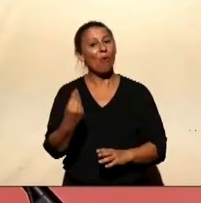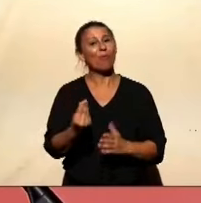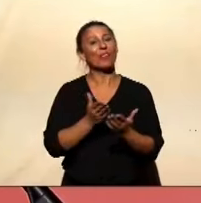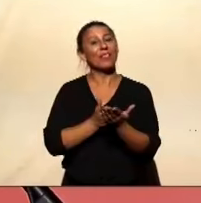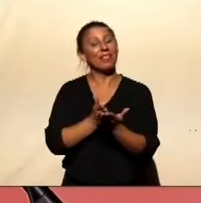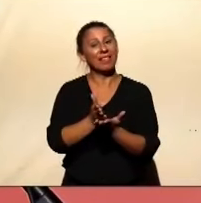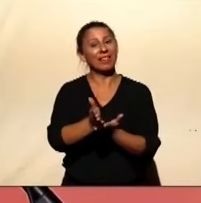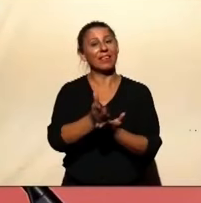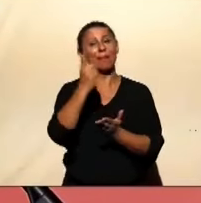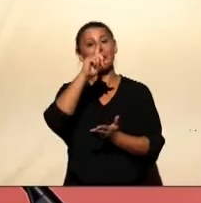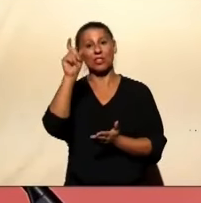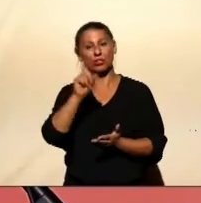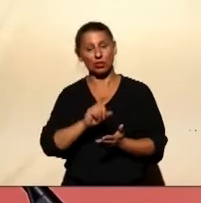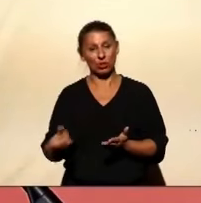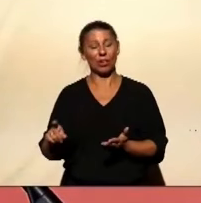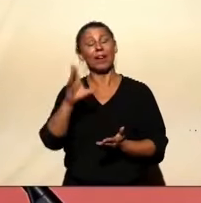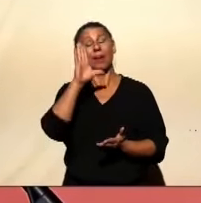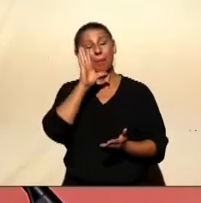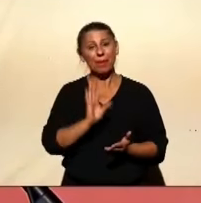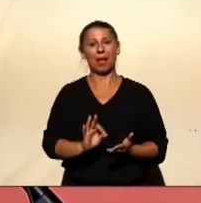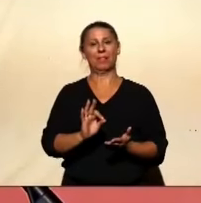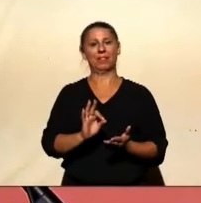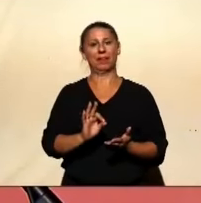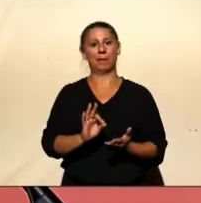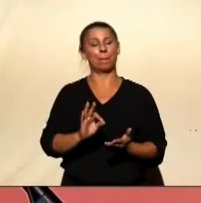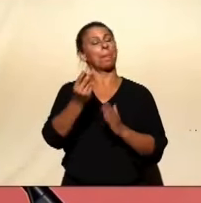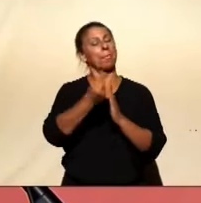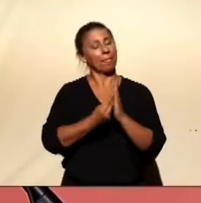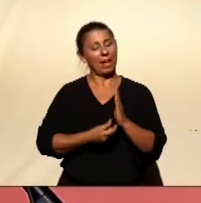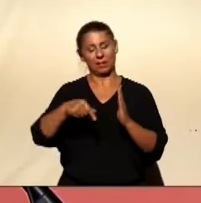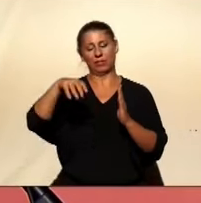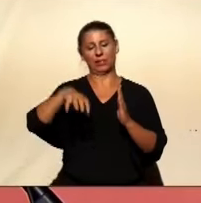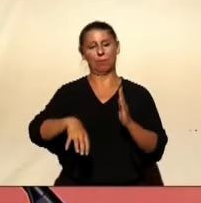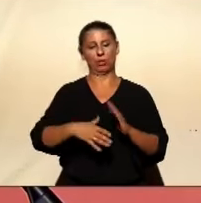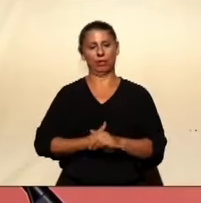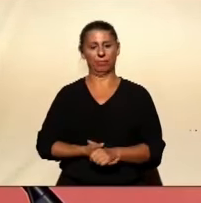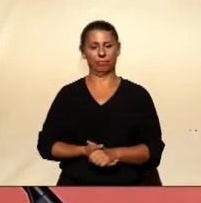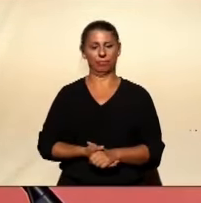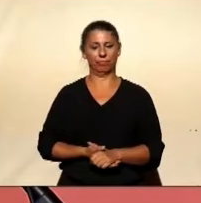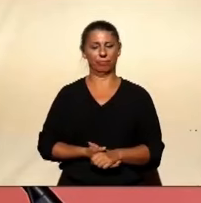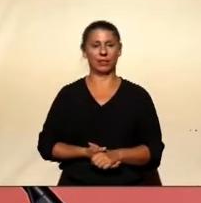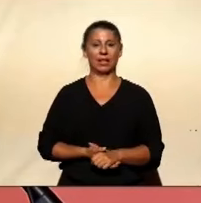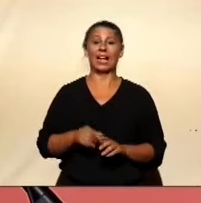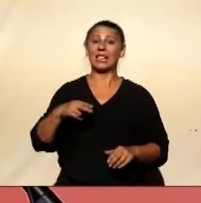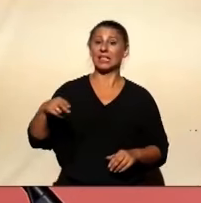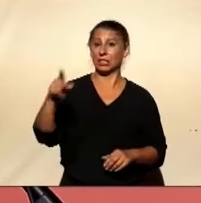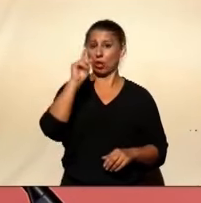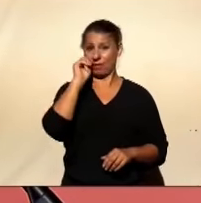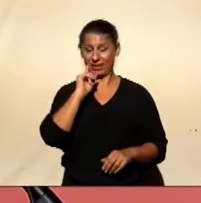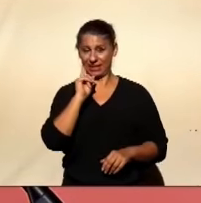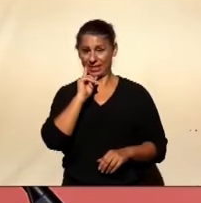δίκαιη, μια ζωή που πραγματικά αξίζει στην εποχή μας. Συντρόφισσες και